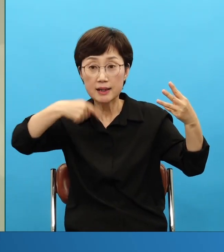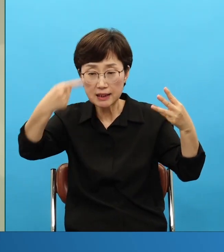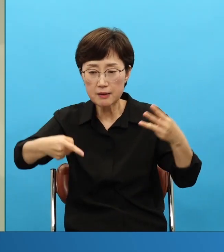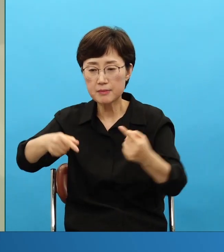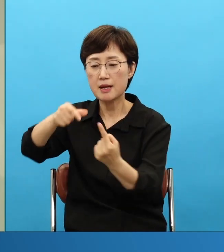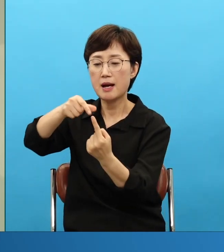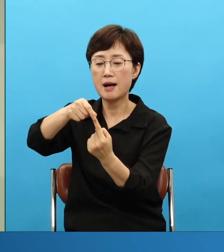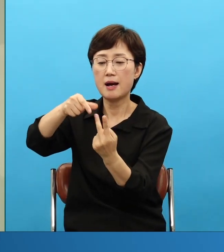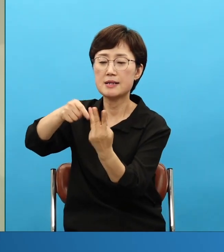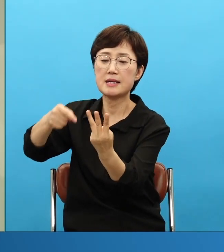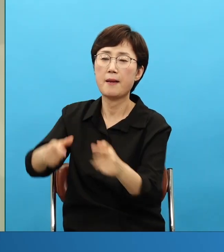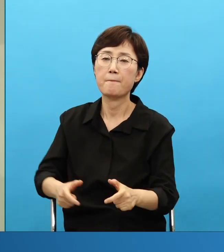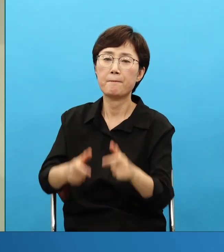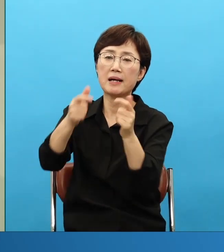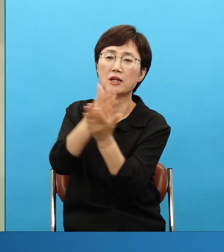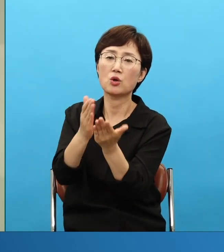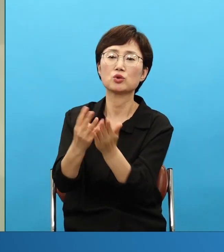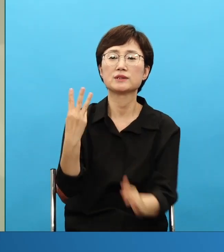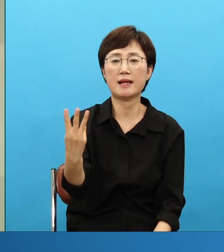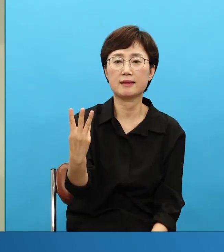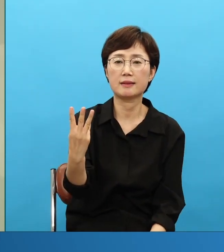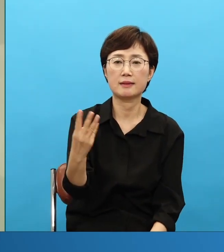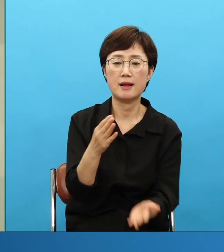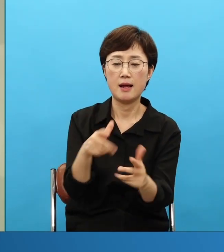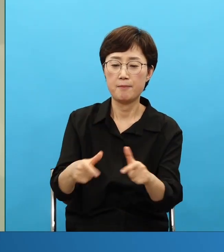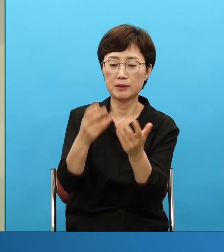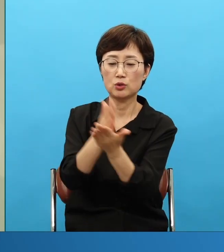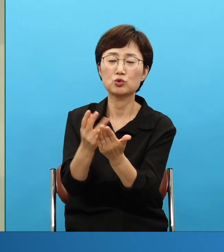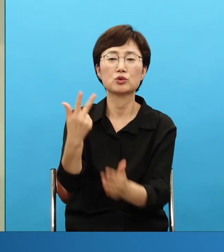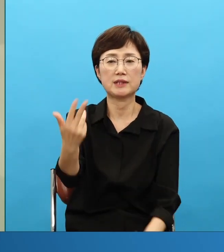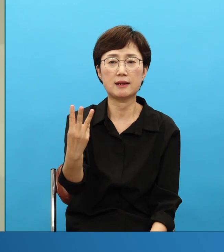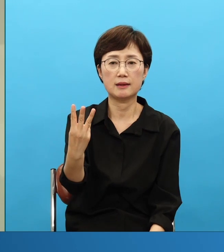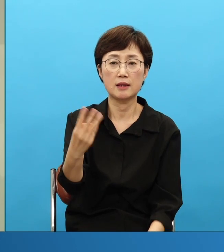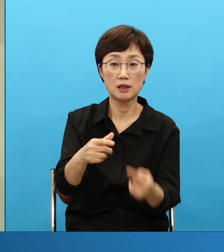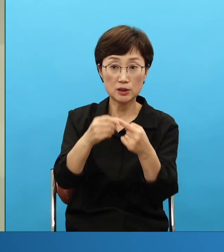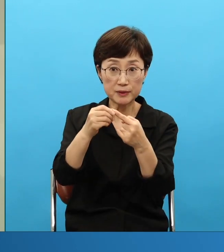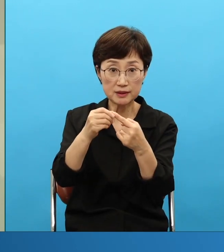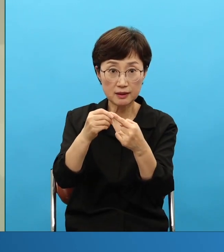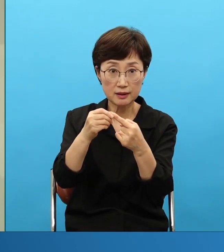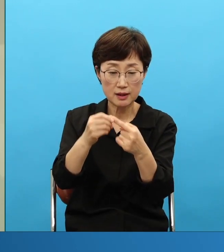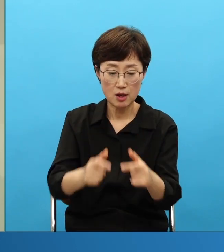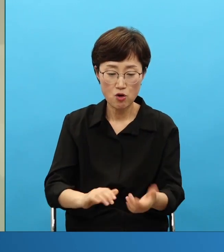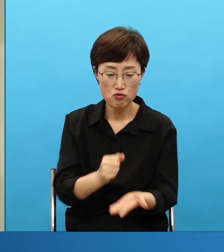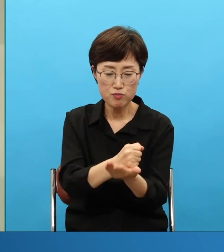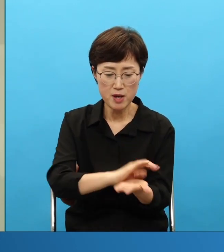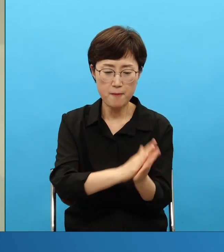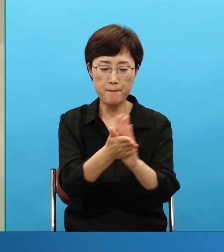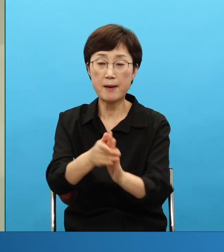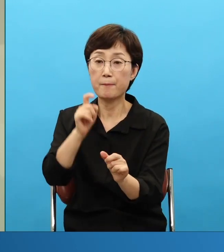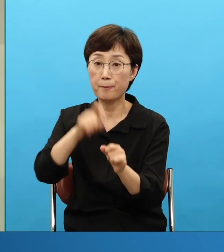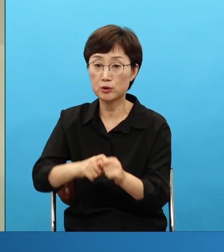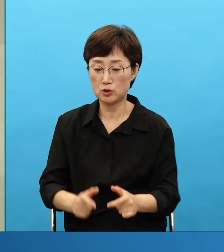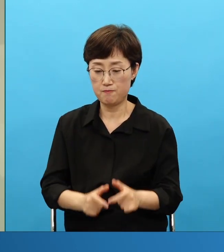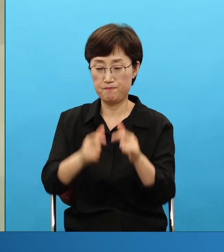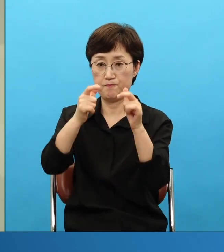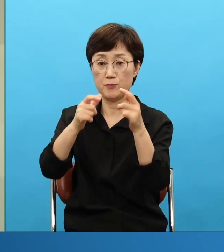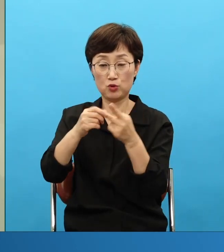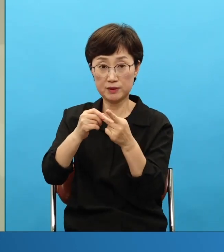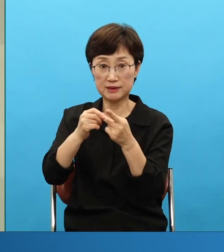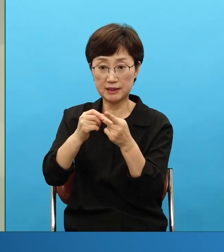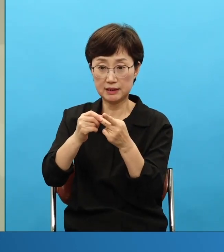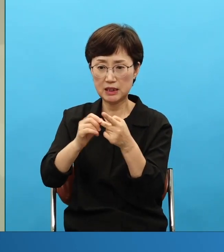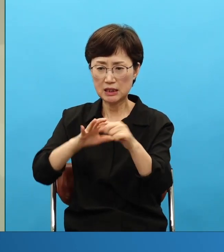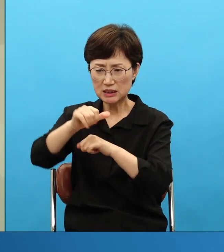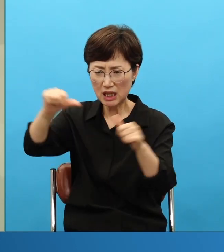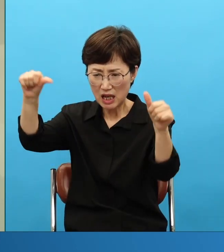three conditions by which you receive answers, and then what kind of partisan must you raise? The 그렇죠? partisan that changes your fate. 그러고 재앙 막아야 돼요. 세계 재앙을. And we 이 must 망대를